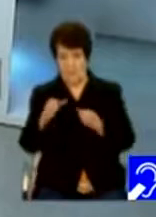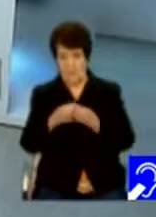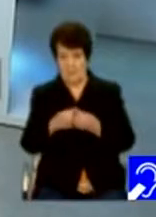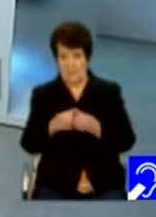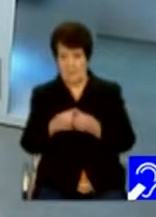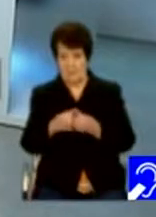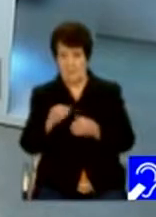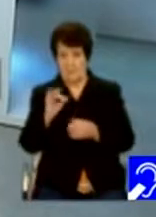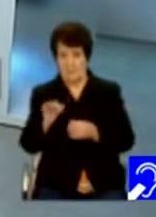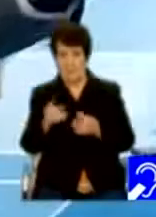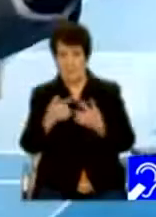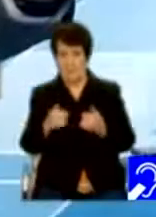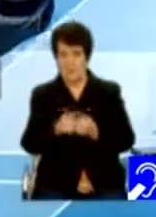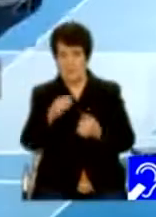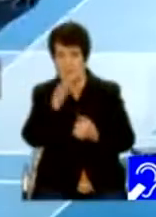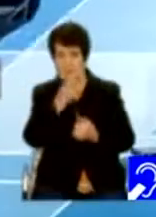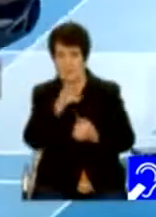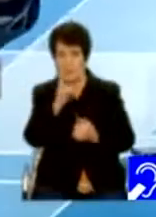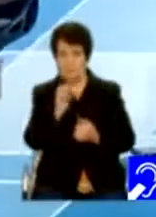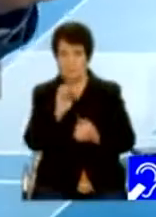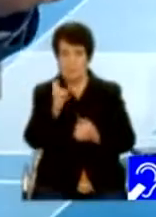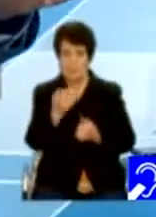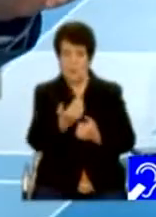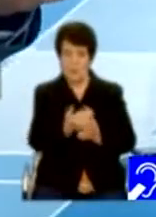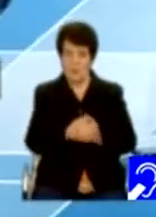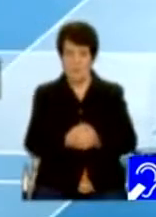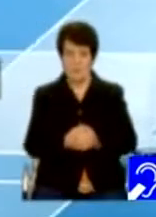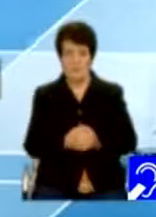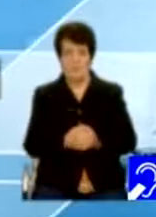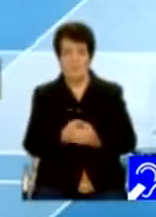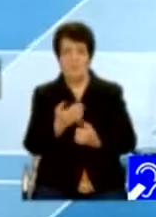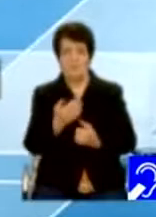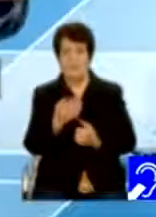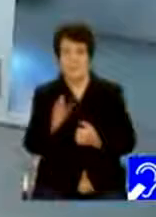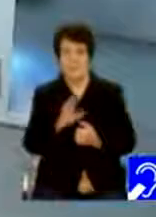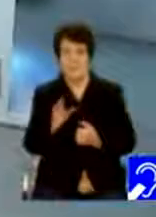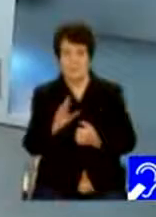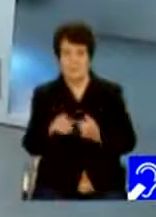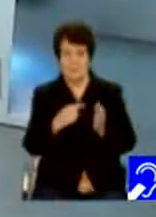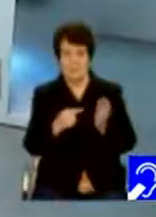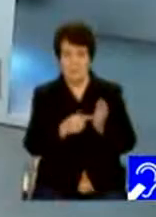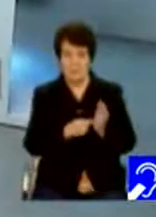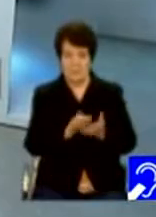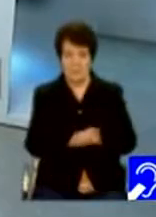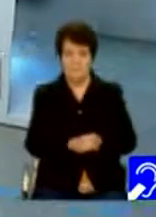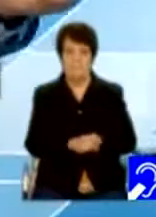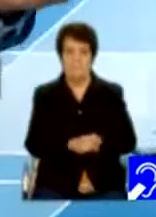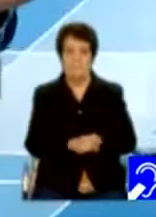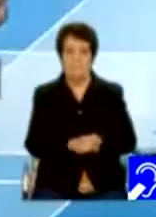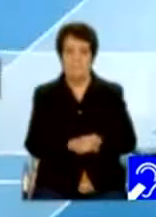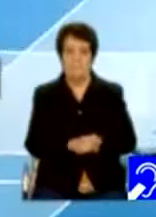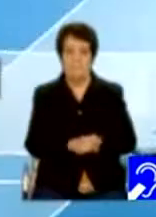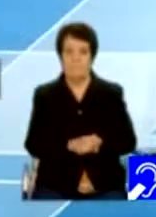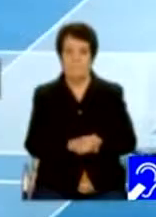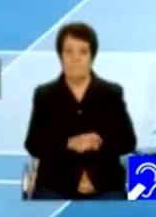încât mai are și egalizăm cumva timpul. Domnul Costiu, că tot v-a întrebat domnul Straciuc și inclusiv domnul Straciuc, ce aveți de gând dumneavoastră